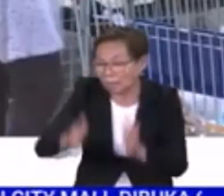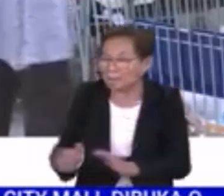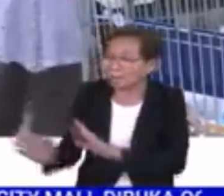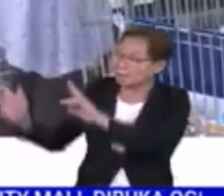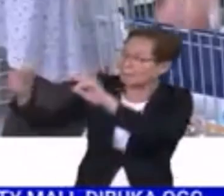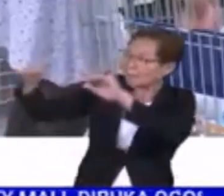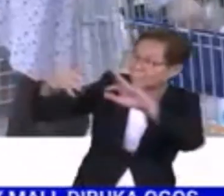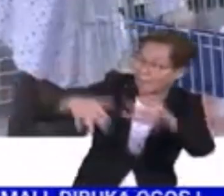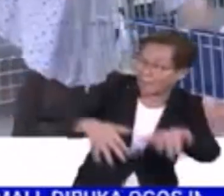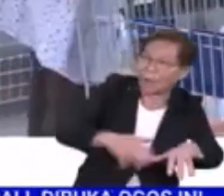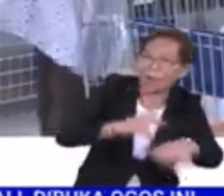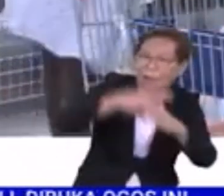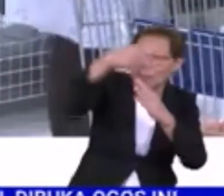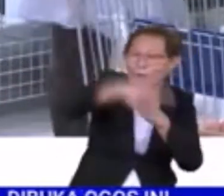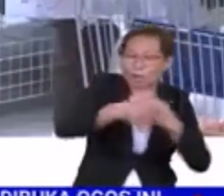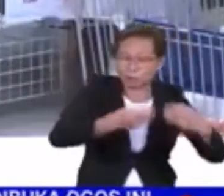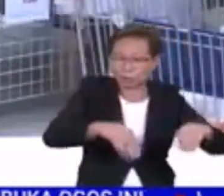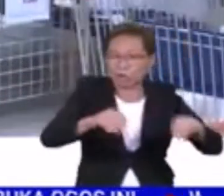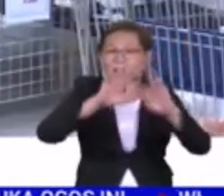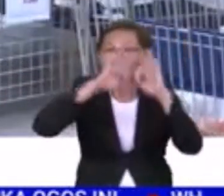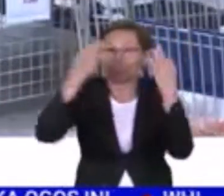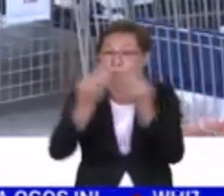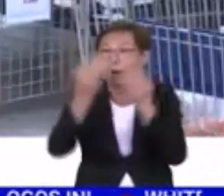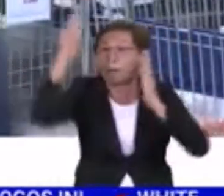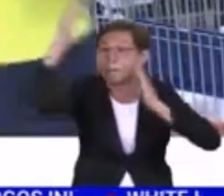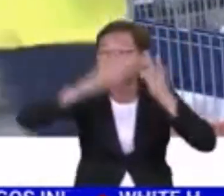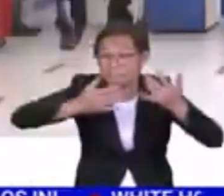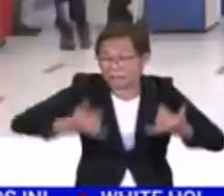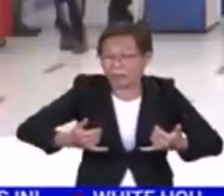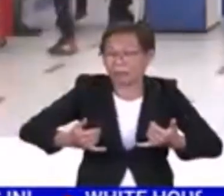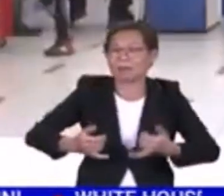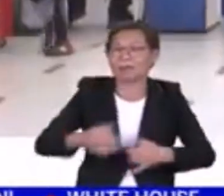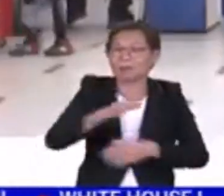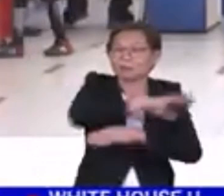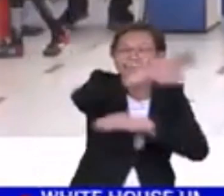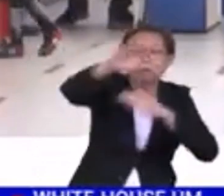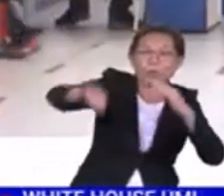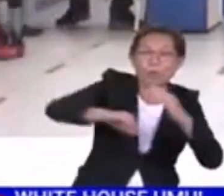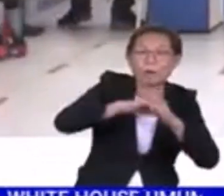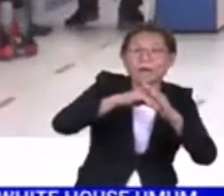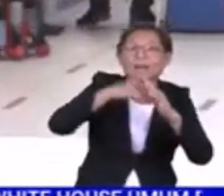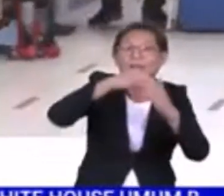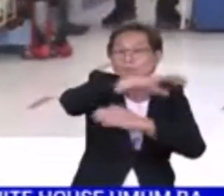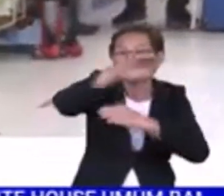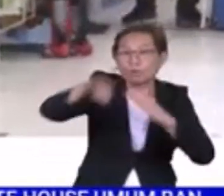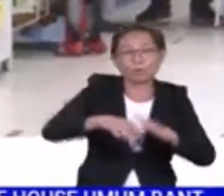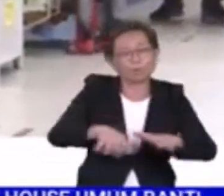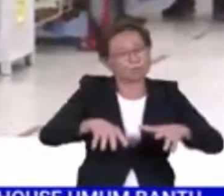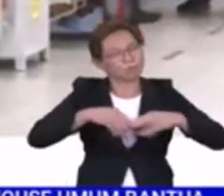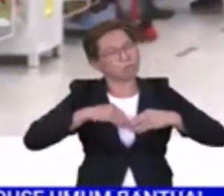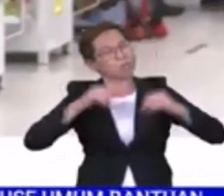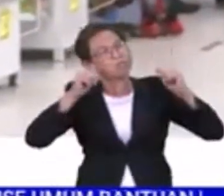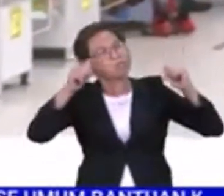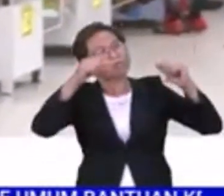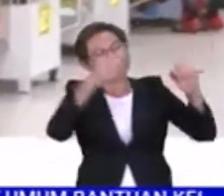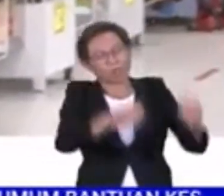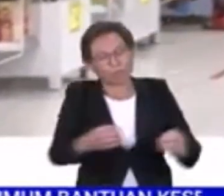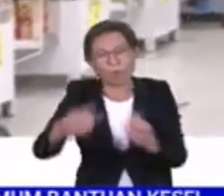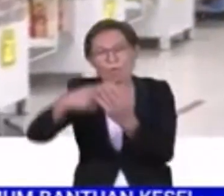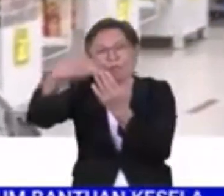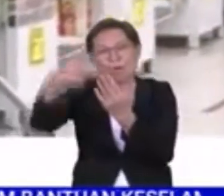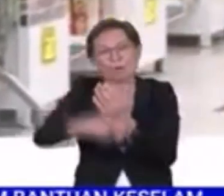datang bersama-sama pada program jualan keluarga Malaysia hari ini, dan rata-rata daripada mereka menyambut baik penganjuran